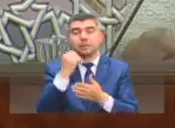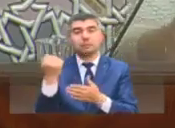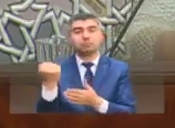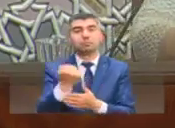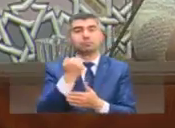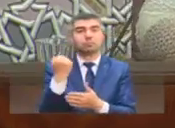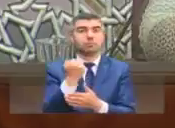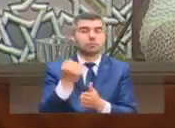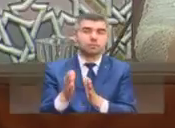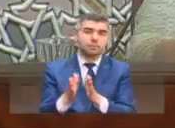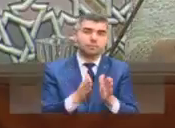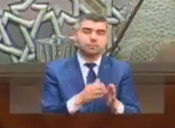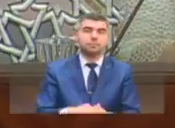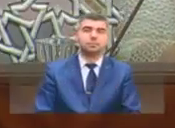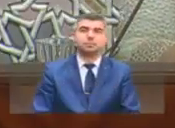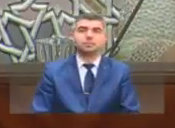النائب، شكرا.